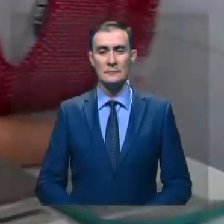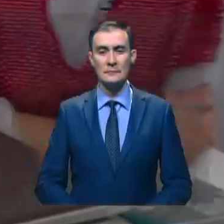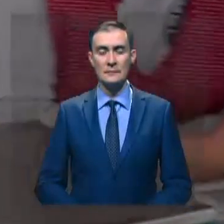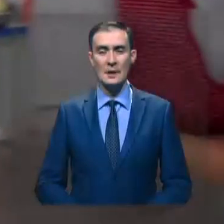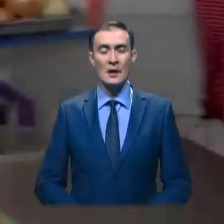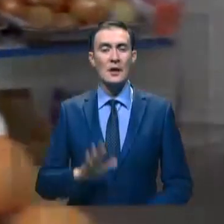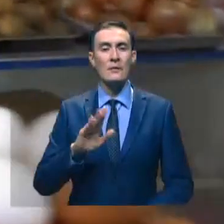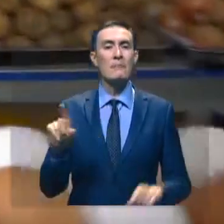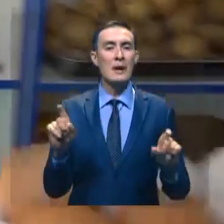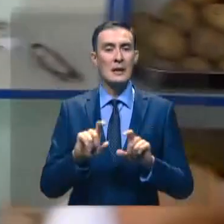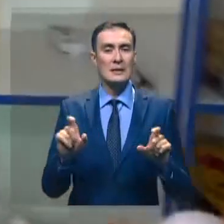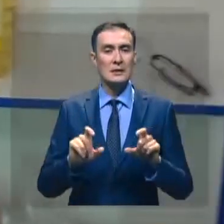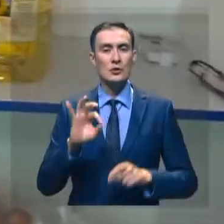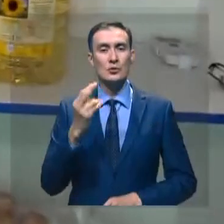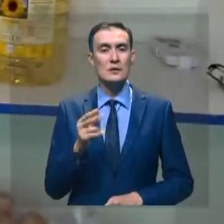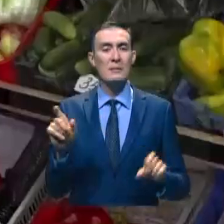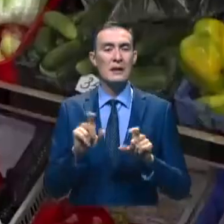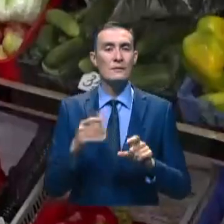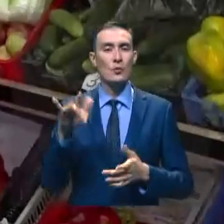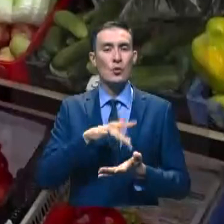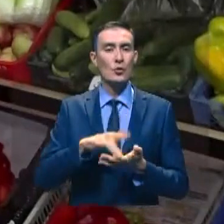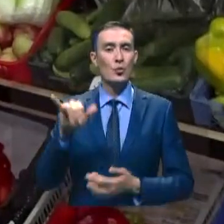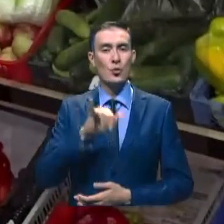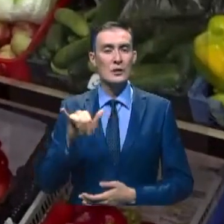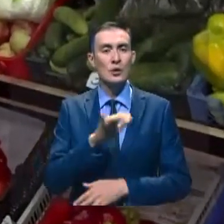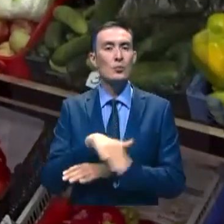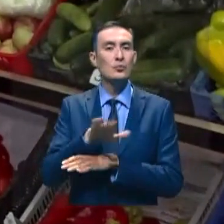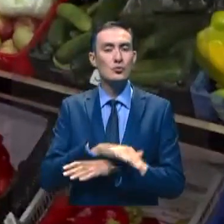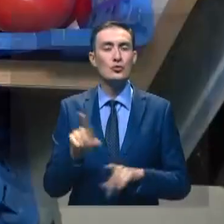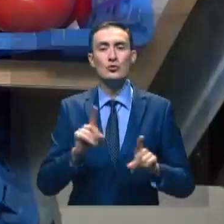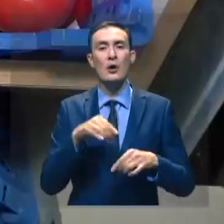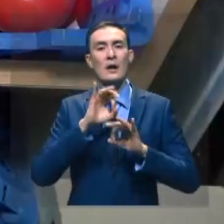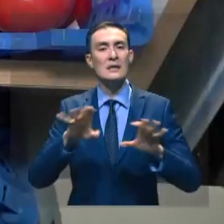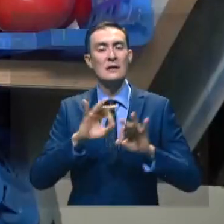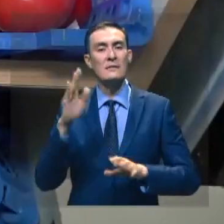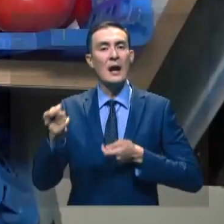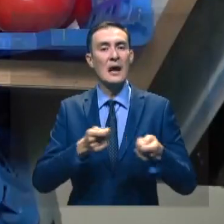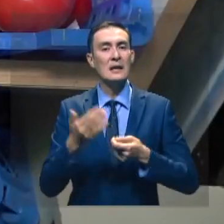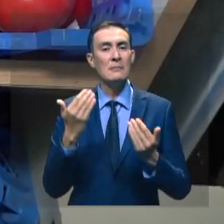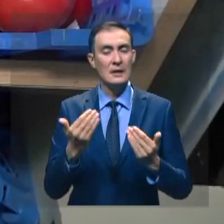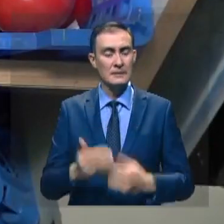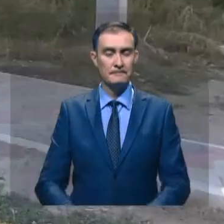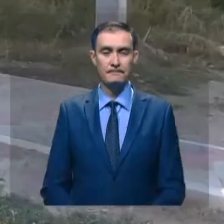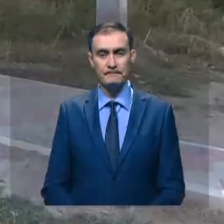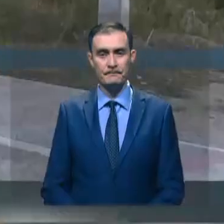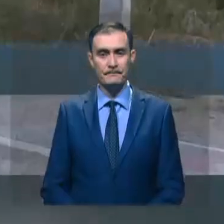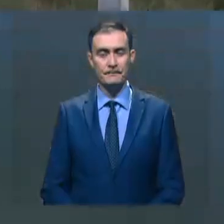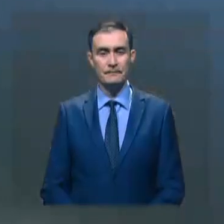Нет денег на продукты. Прилавки социальных магазинов в Уральске пустуют. Что говорят в Акимате, расскажем.